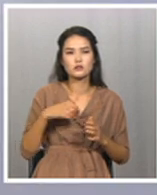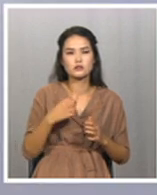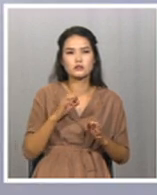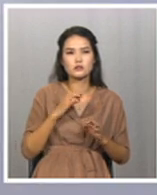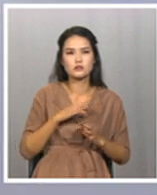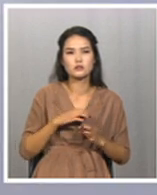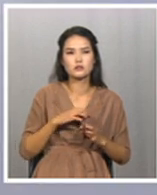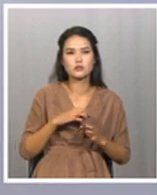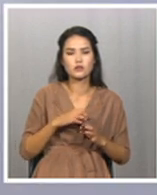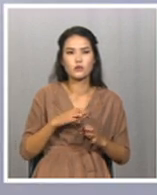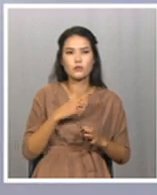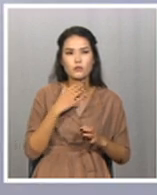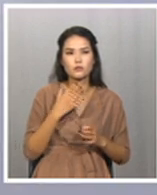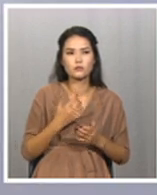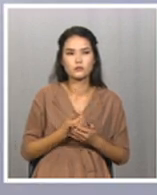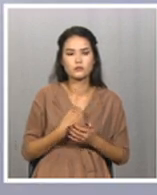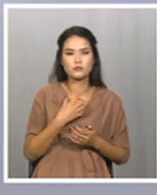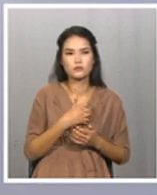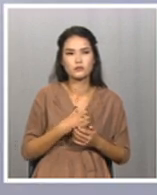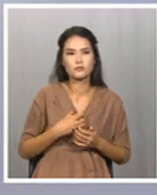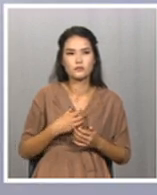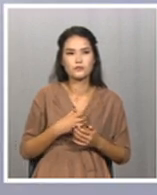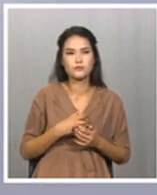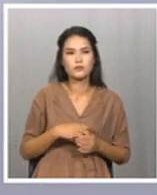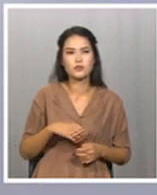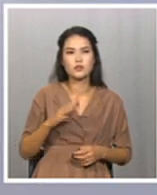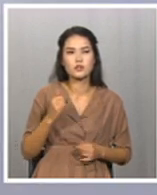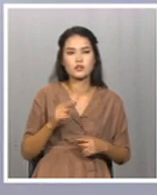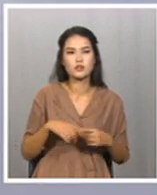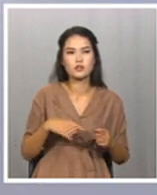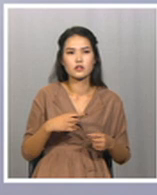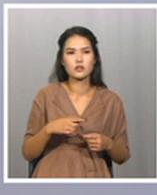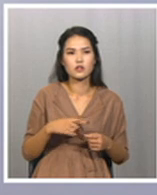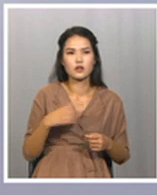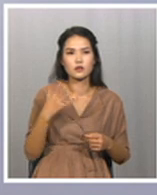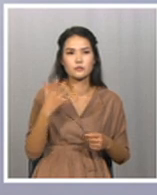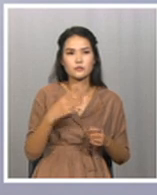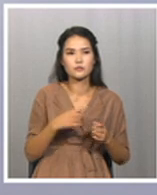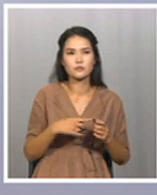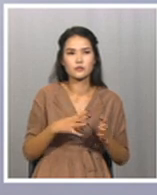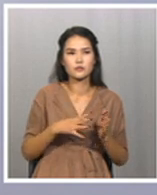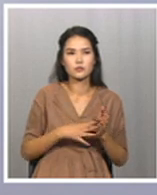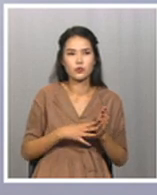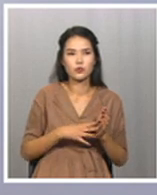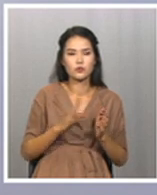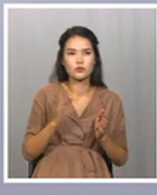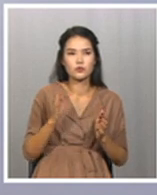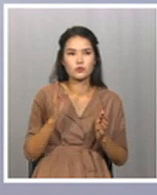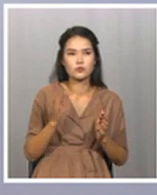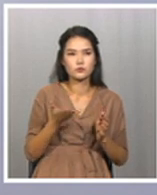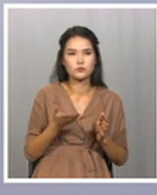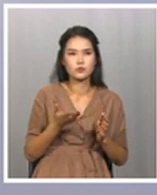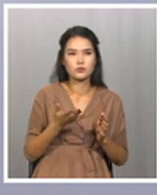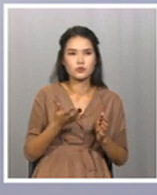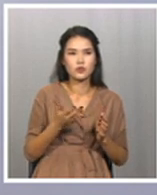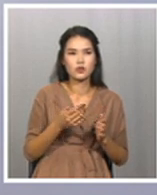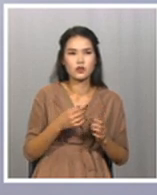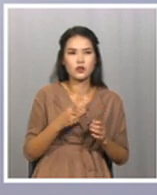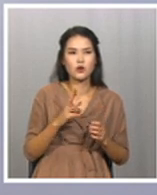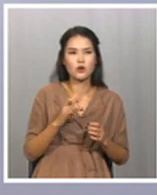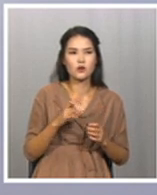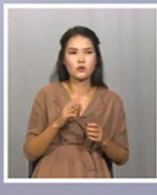түбіріне тең. Әрине, оң мәнмен алынған түбіріне тең. Яғни түбір асты 5 бөлінген 9-дың түбірі 3 шығады. Бұл косинус